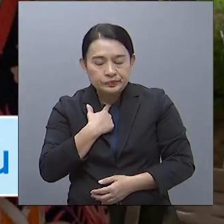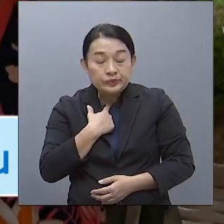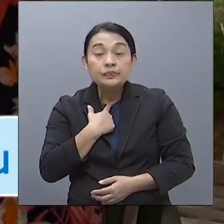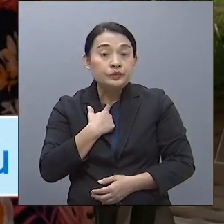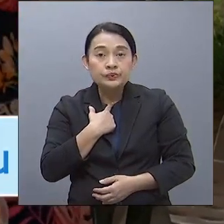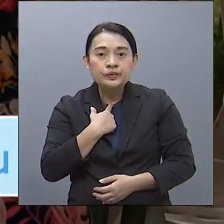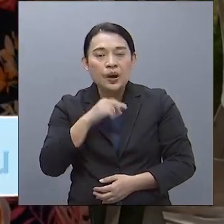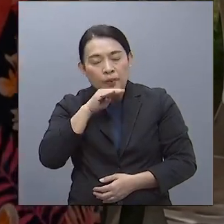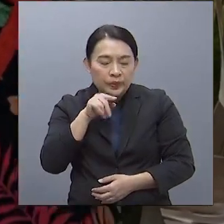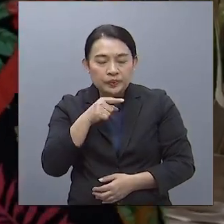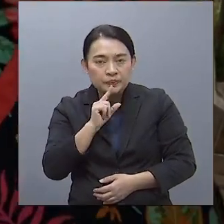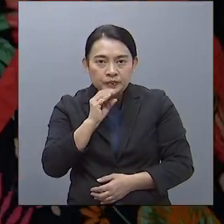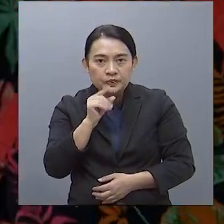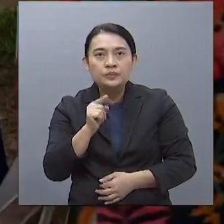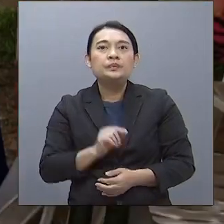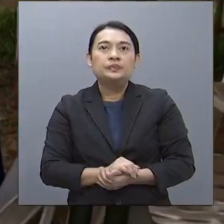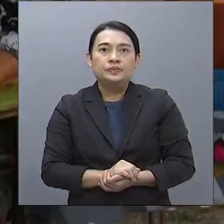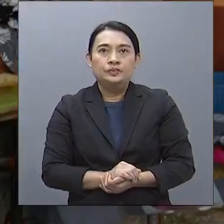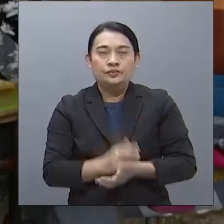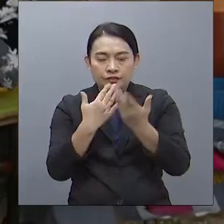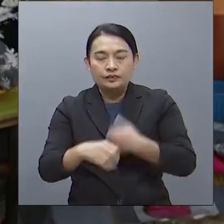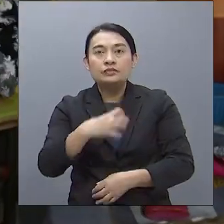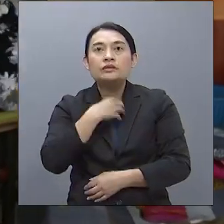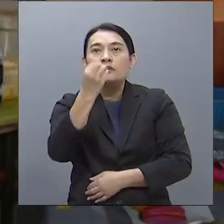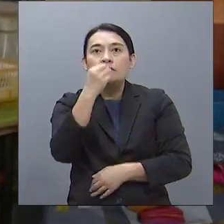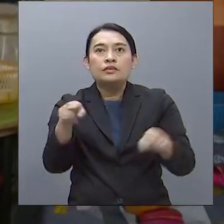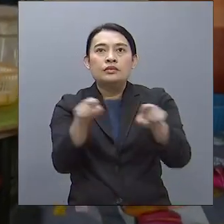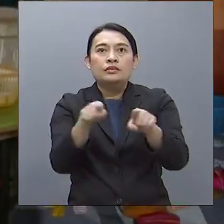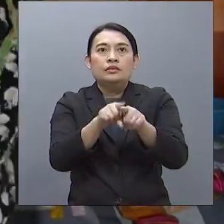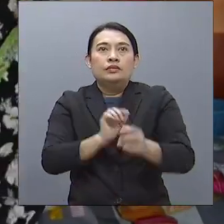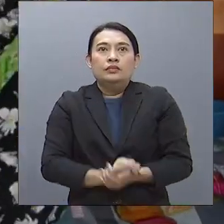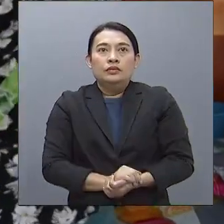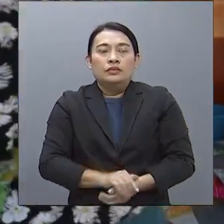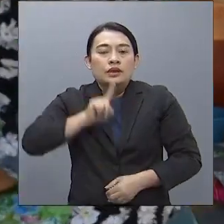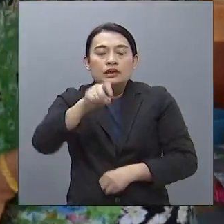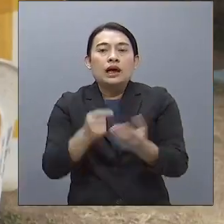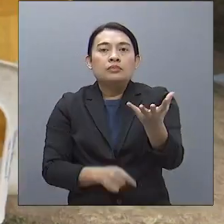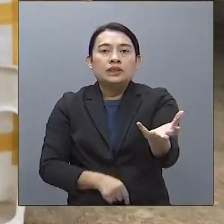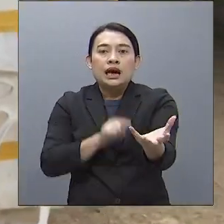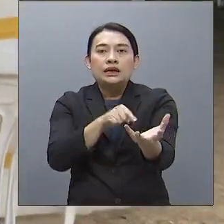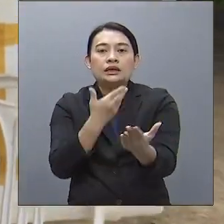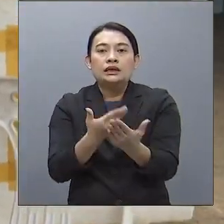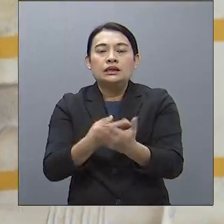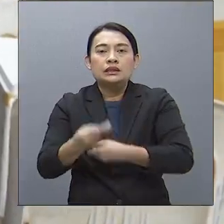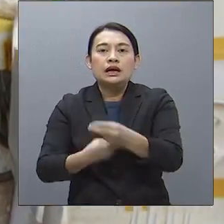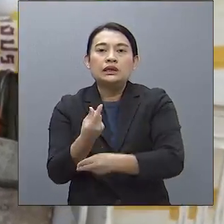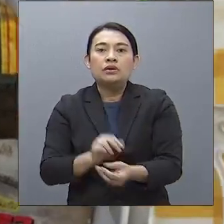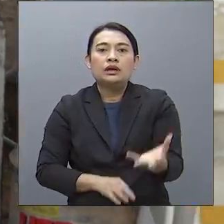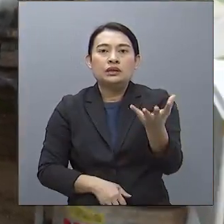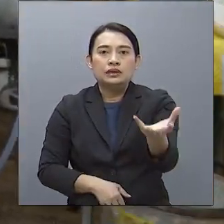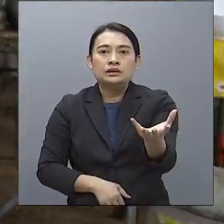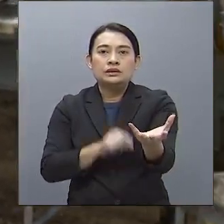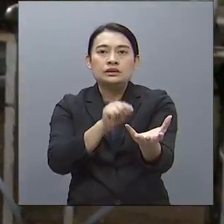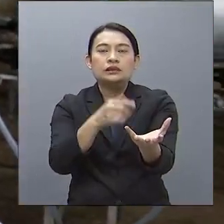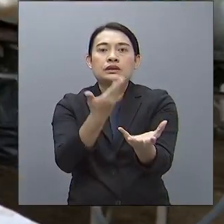ลิ้นมันพันคุณผู้ชมนี่หลายคนอาจจะอยากกินเหมือนชมพู่นะหลายคนถามราคาเท่าไหร่ถ้าเป็นราคาข้าวมันเนี่ยอยู่ที่จานละ